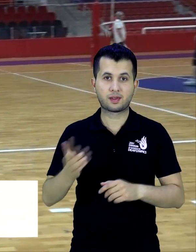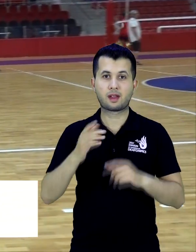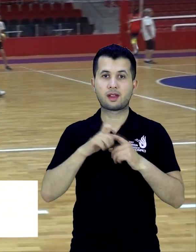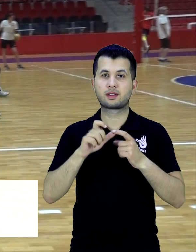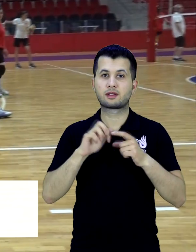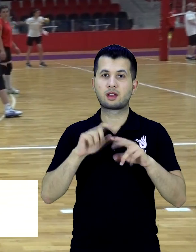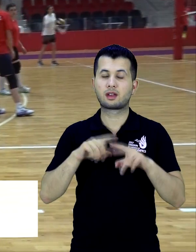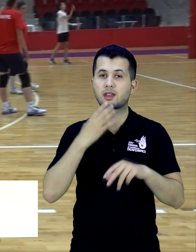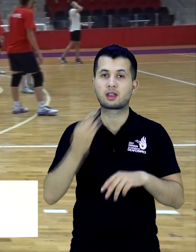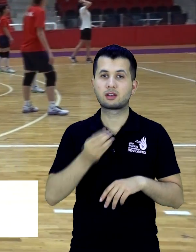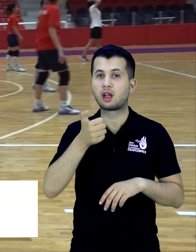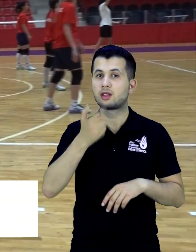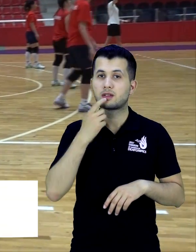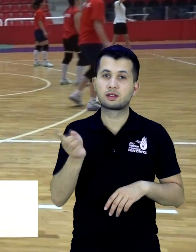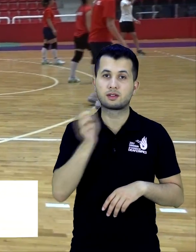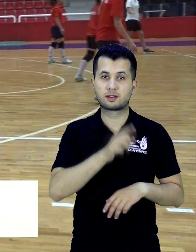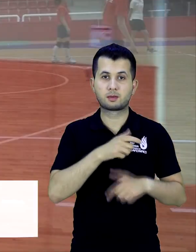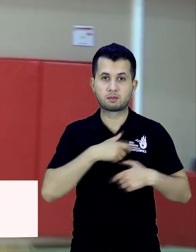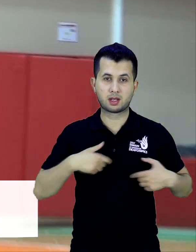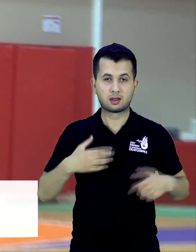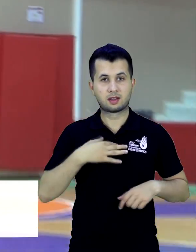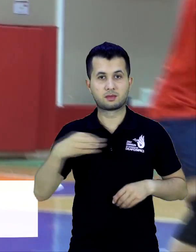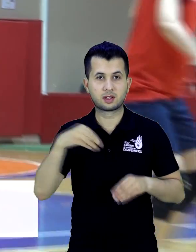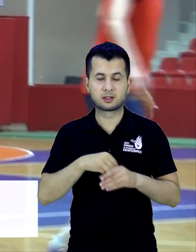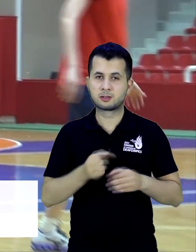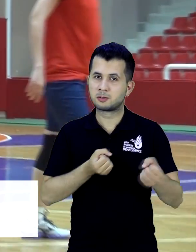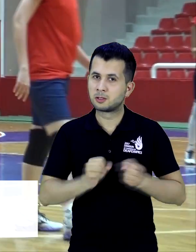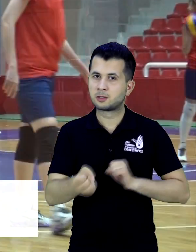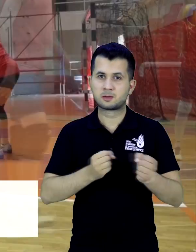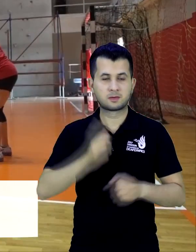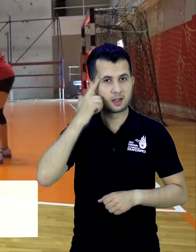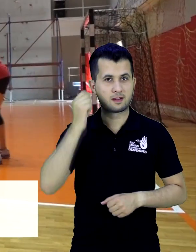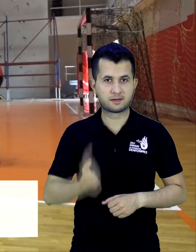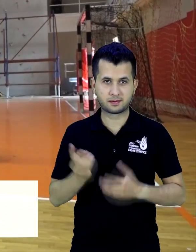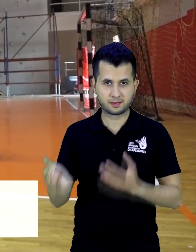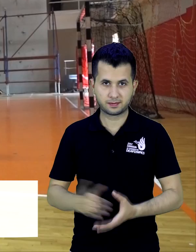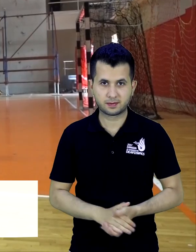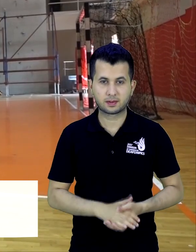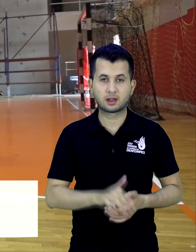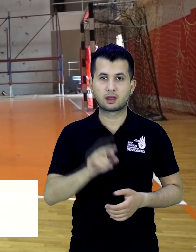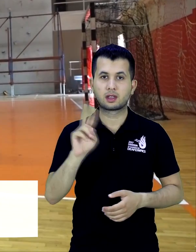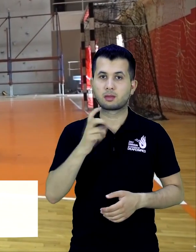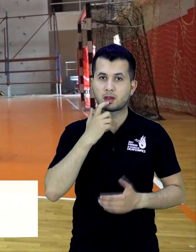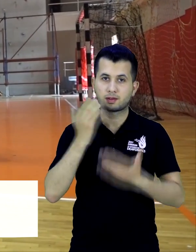6 sene boyunca milli formayı giyebilmek için inatla uğraştı.